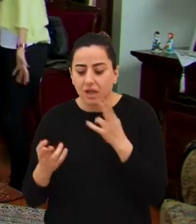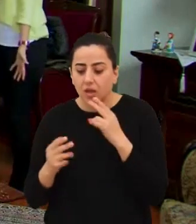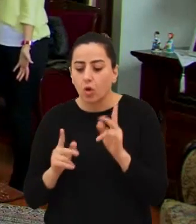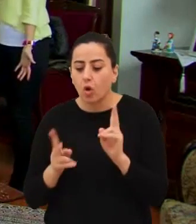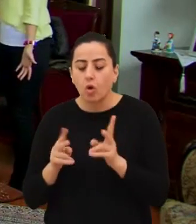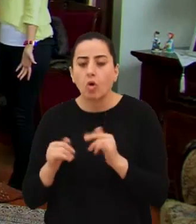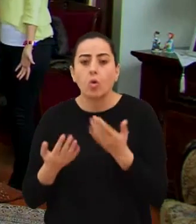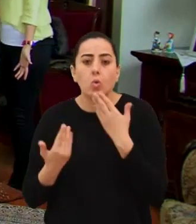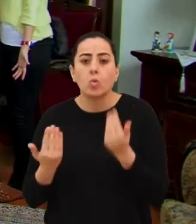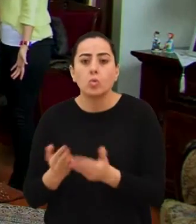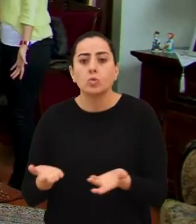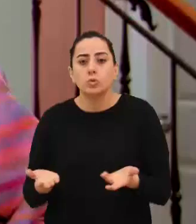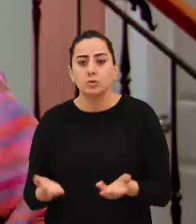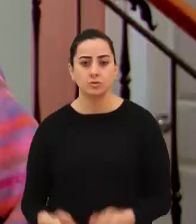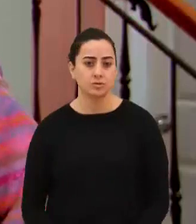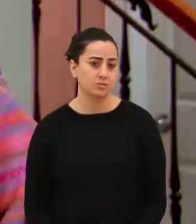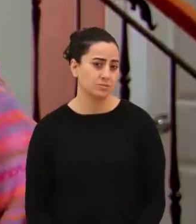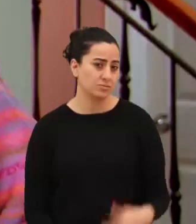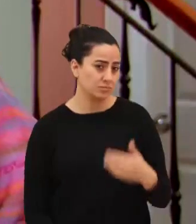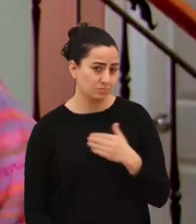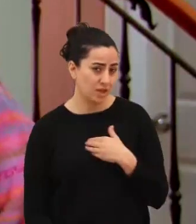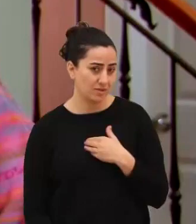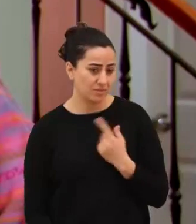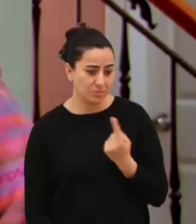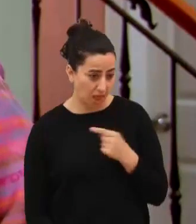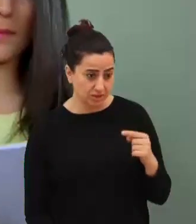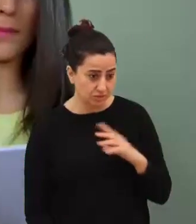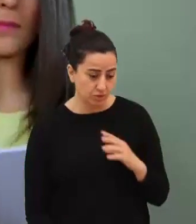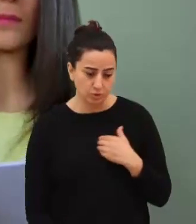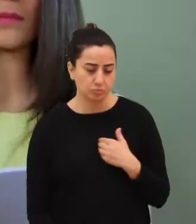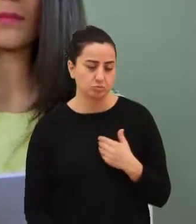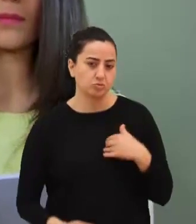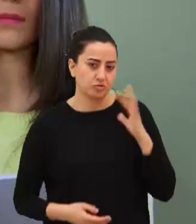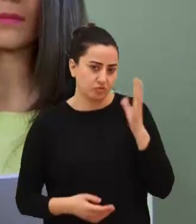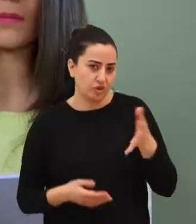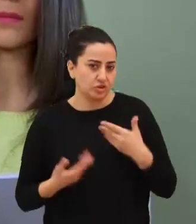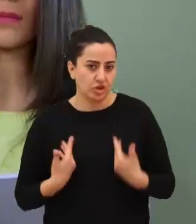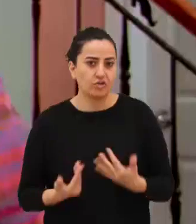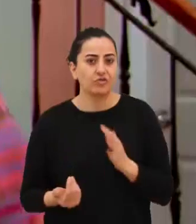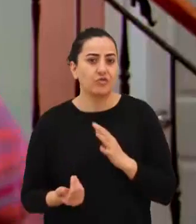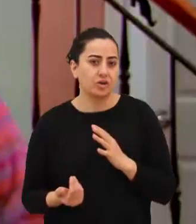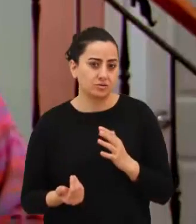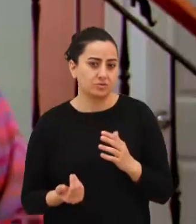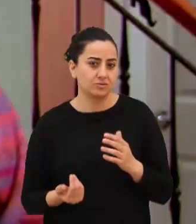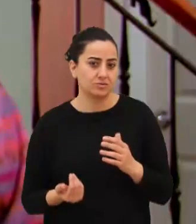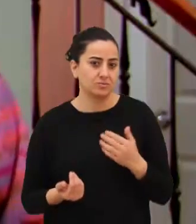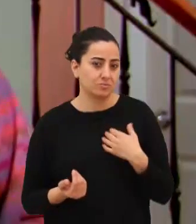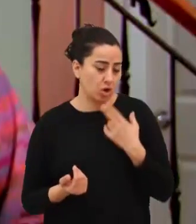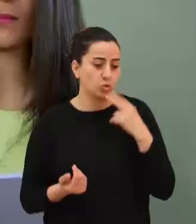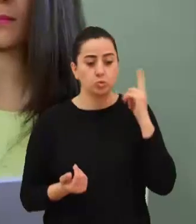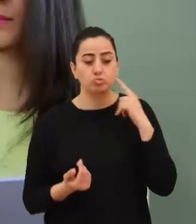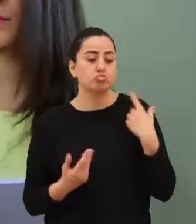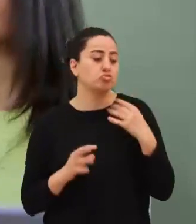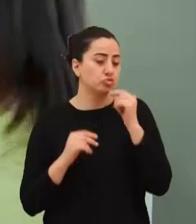yok ya oynanacak. Evet Fatma teyze, yok. Canım benim senden neyim eksik? Fazlam var, eksiğim yok. Angelina Jolie gibi